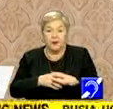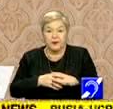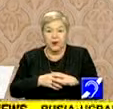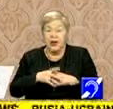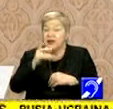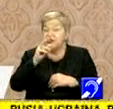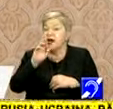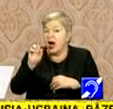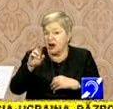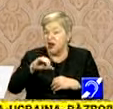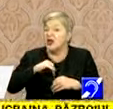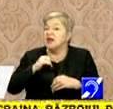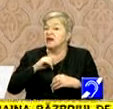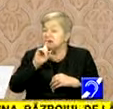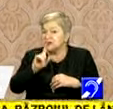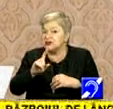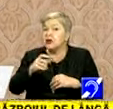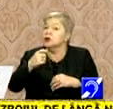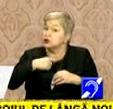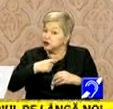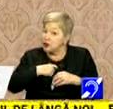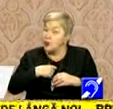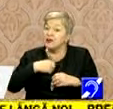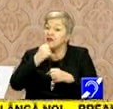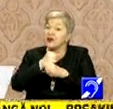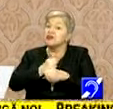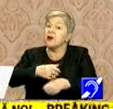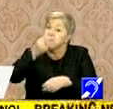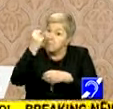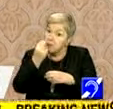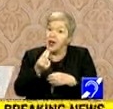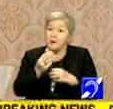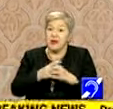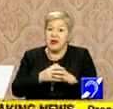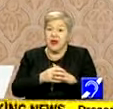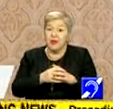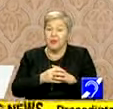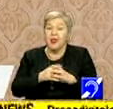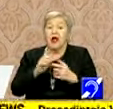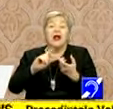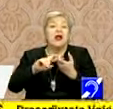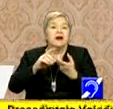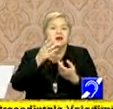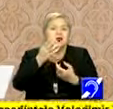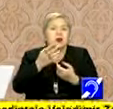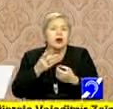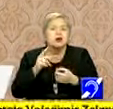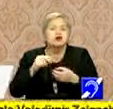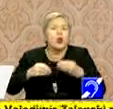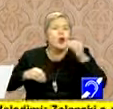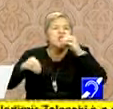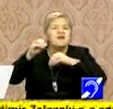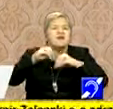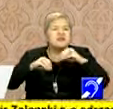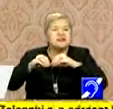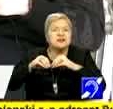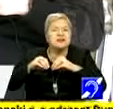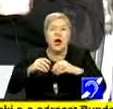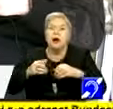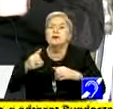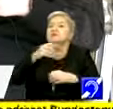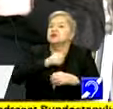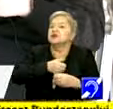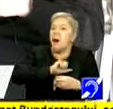Dar există, se pot face îmbunătățiri în acest plan, în ceea ce privește și investițiile din Spania în România, dar